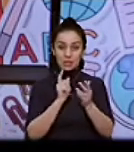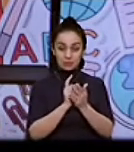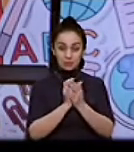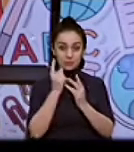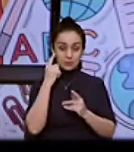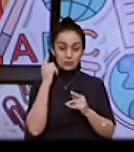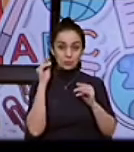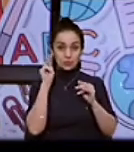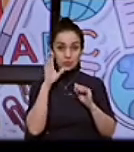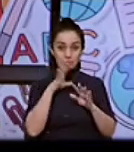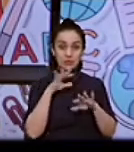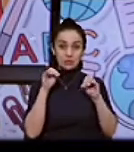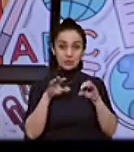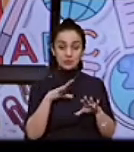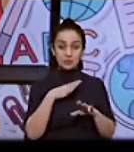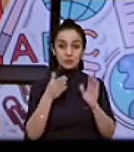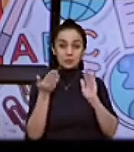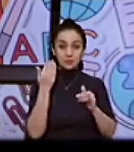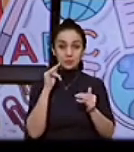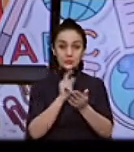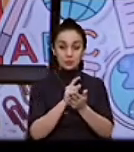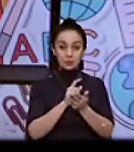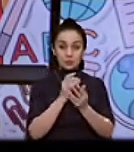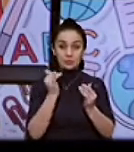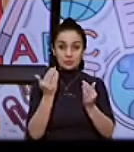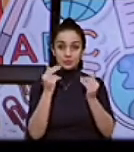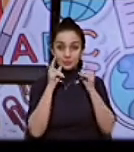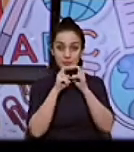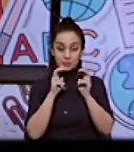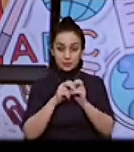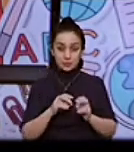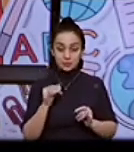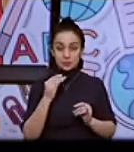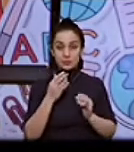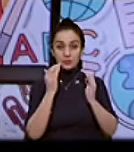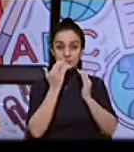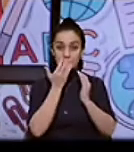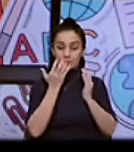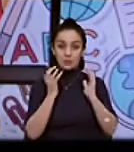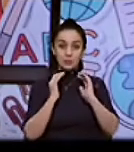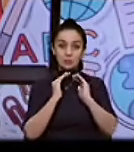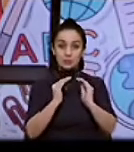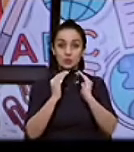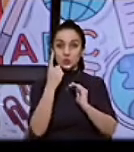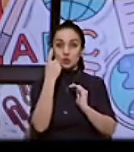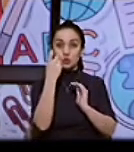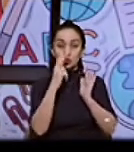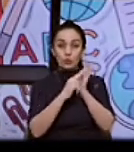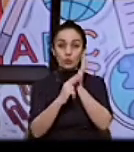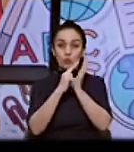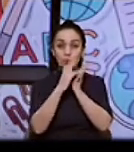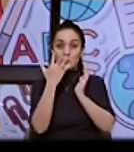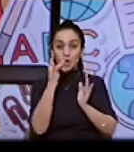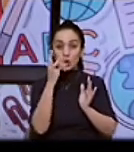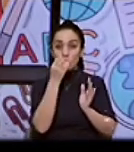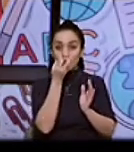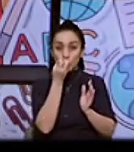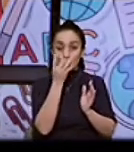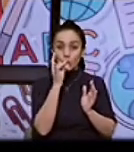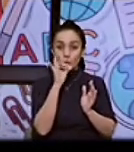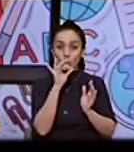мы учились решать с вами на прошлом уроке. Давайте проверим. В теплице сорвали 185